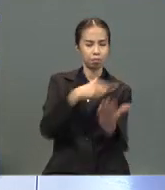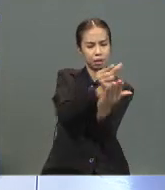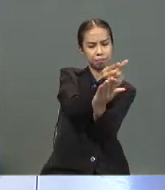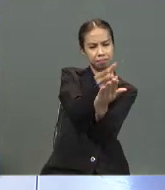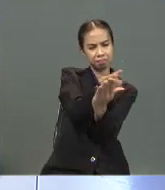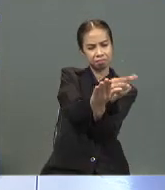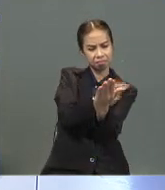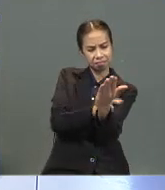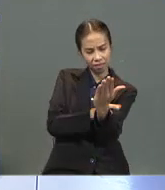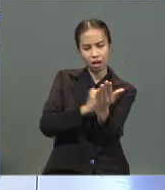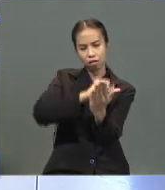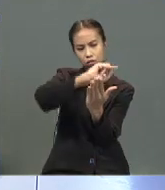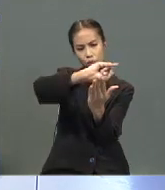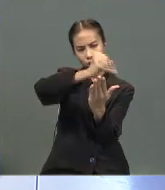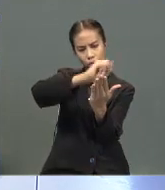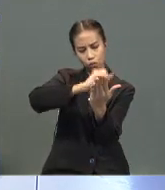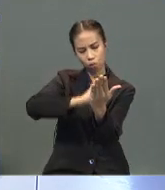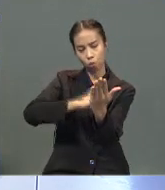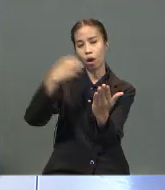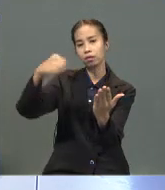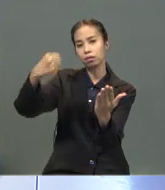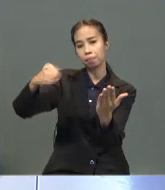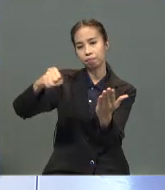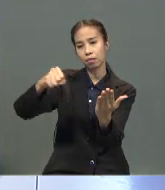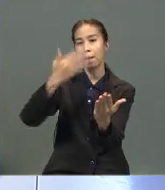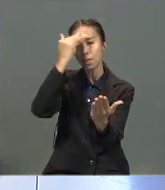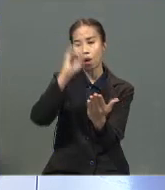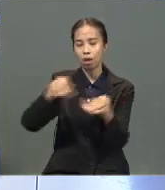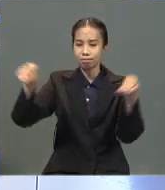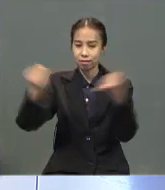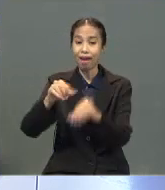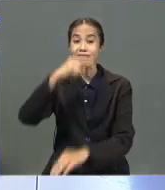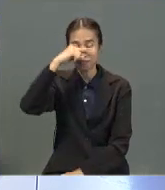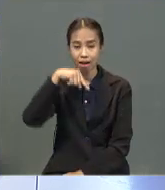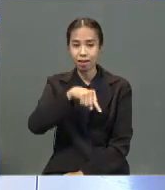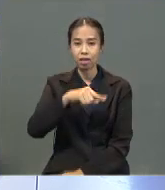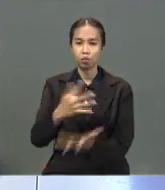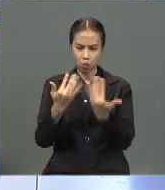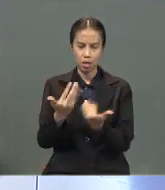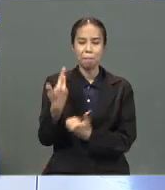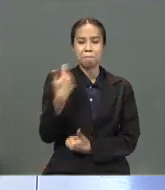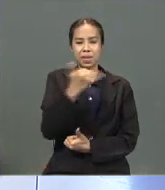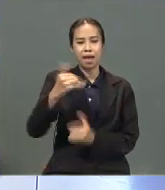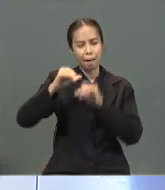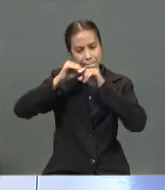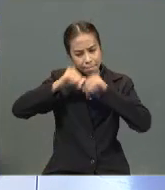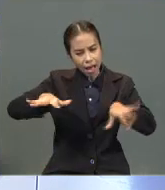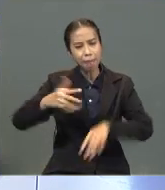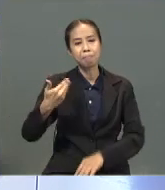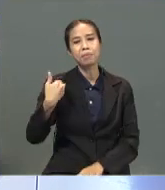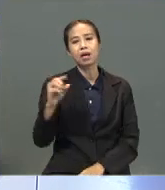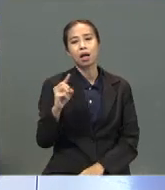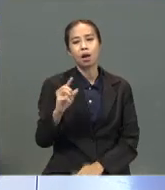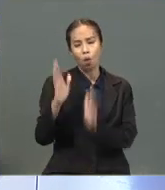กันเนี่ยครอบคลุมหลายจังหวัดหน้า 10จังหวัดเลยทีเดียวนะครับที่ติดกับประเทศไทยดังนั้นเมื่อมีการระบาดอาจจะมีแรงงาน